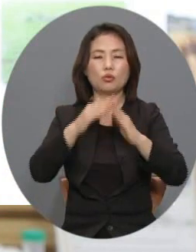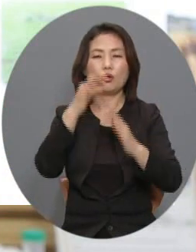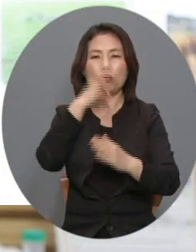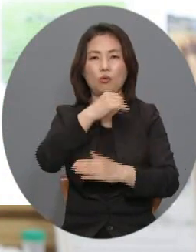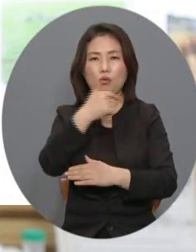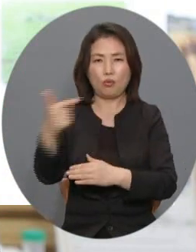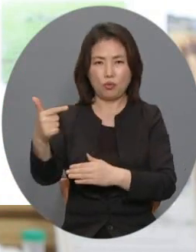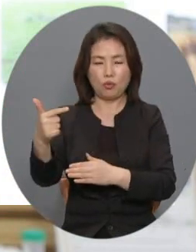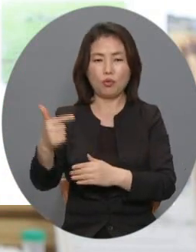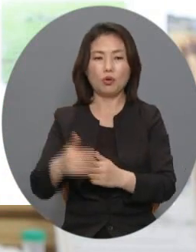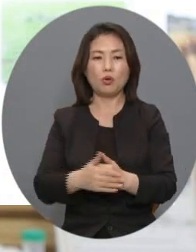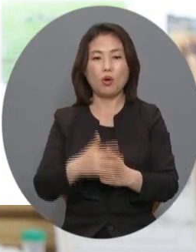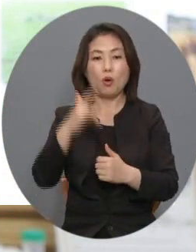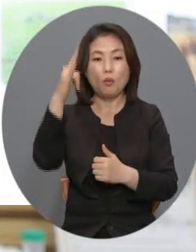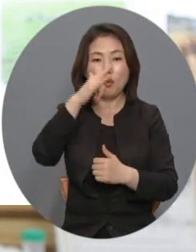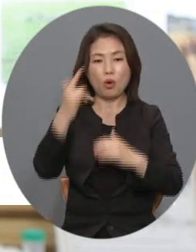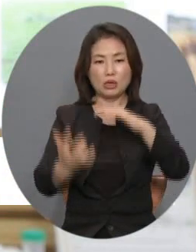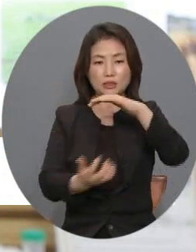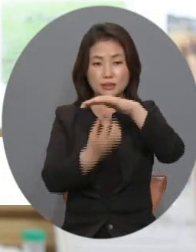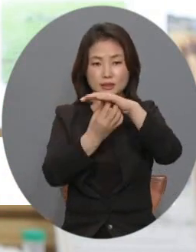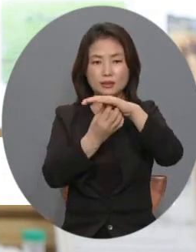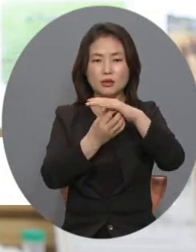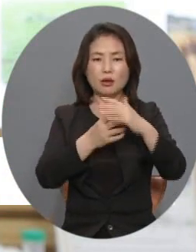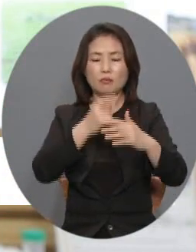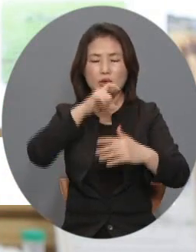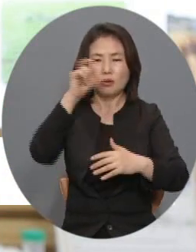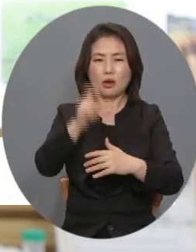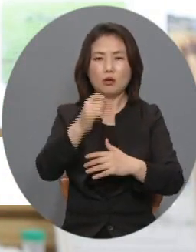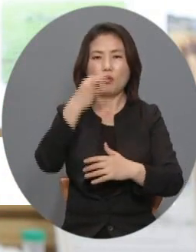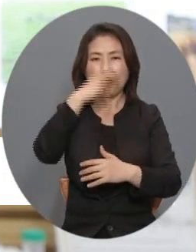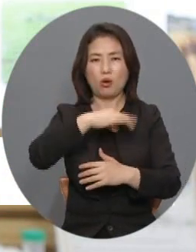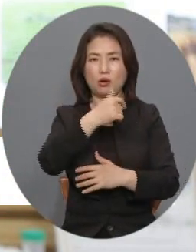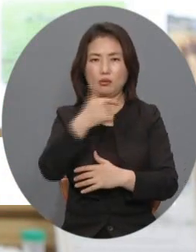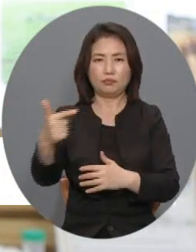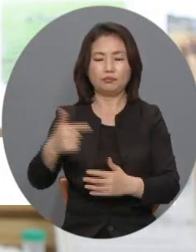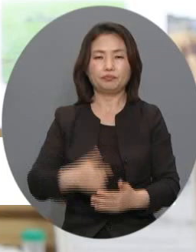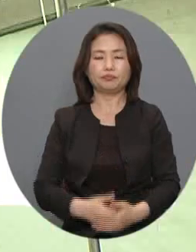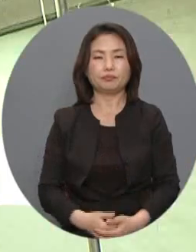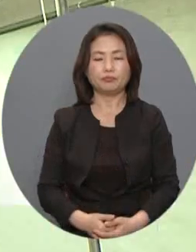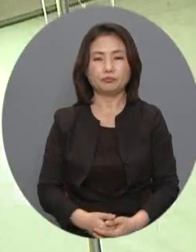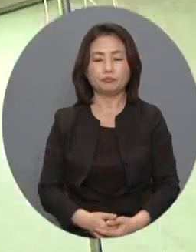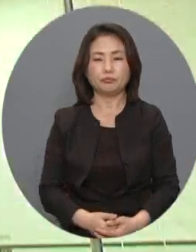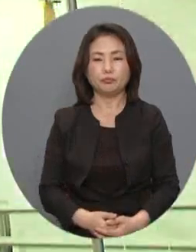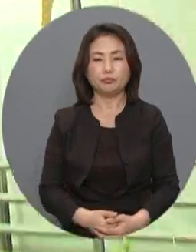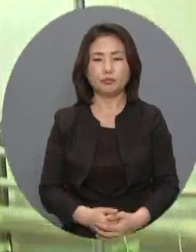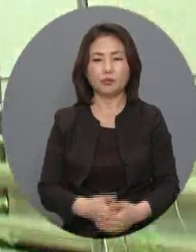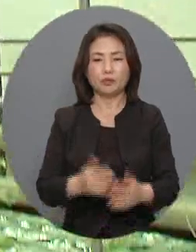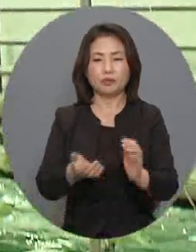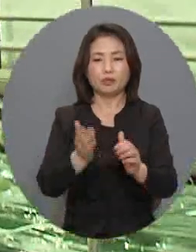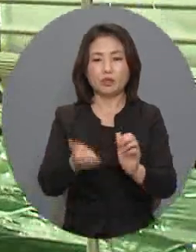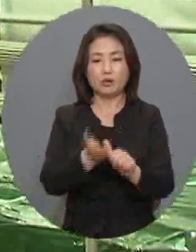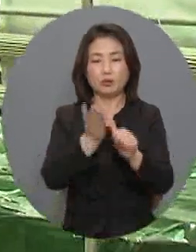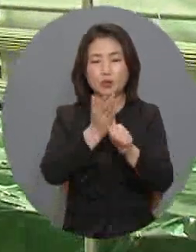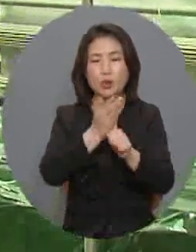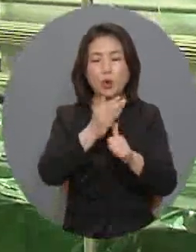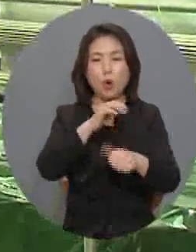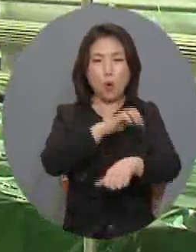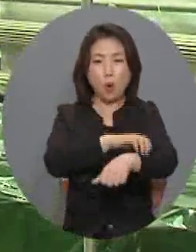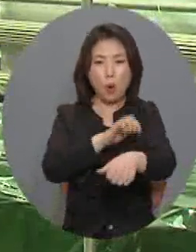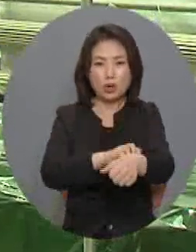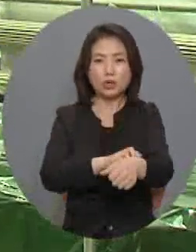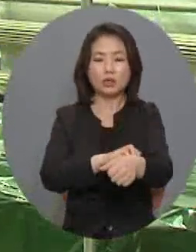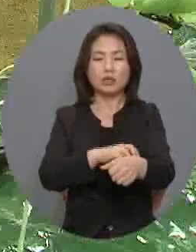효과가 높으며 보광 등은 빛 세기가 강할수록 효과가 더 좋습니다. 작물 중에서는 시설 오이